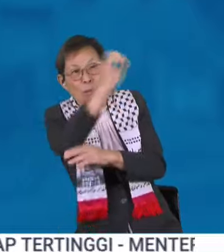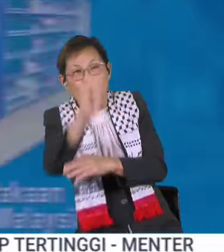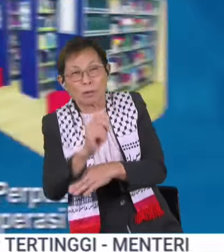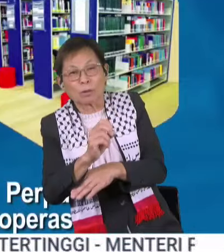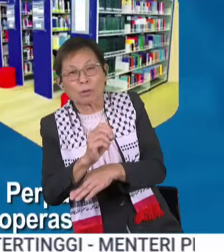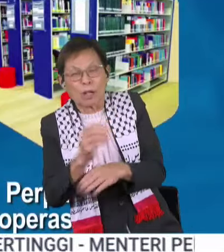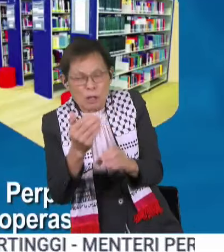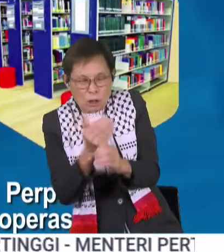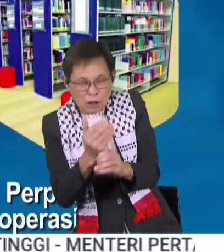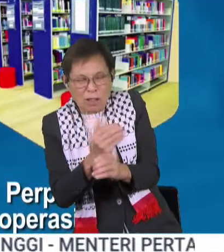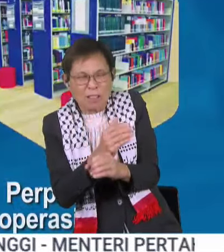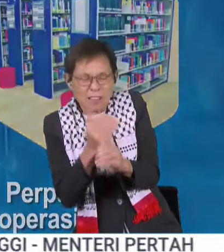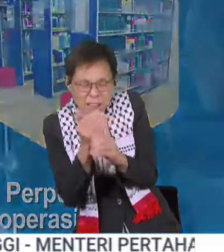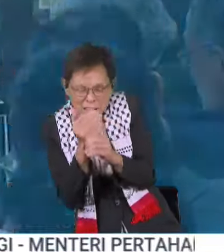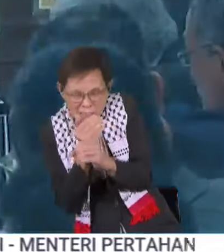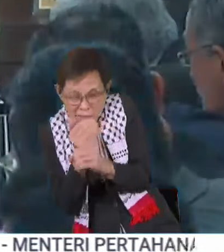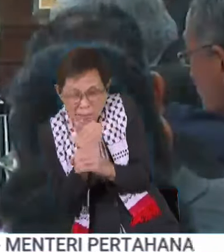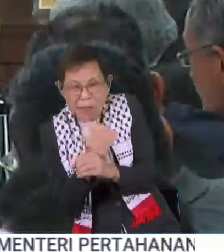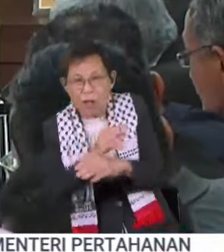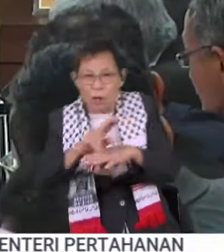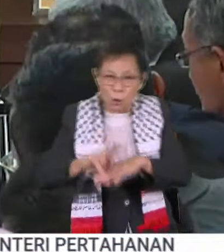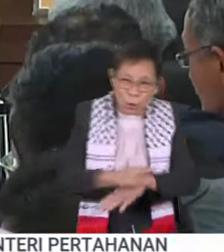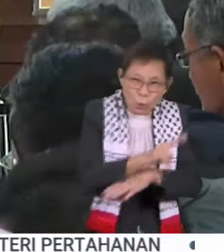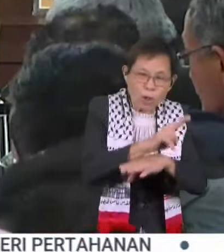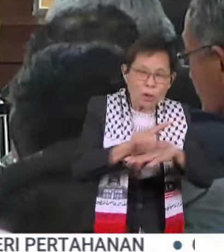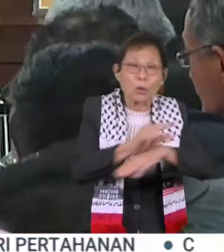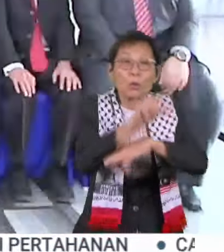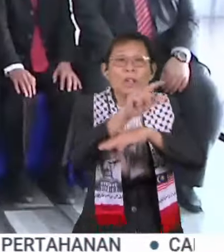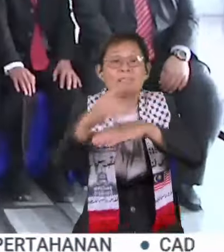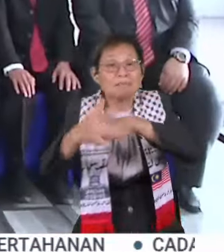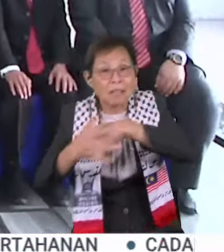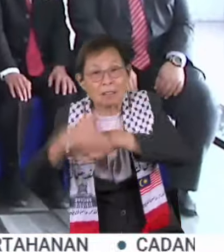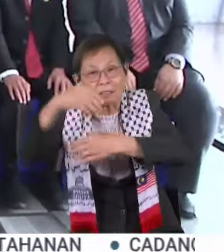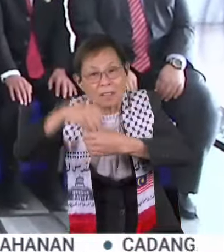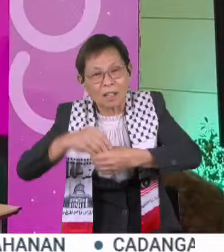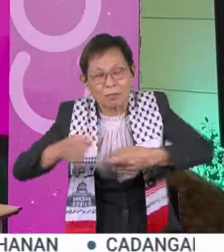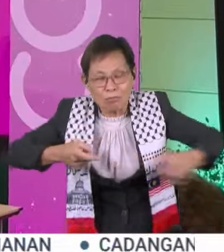koperasi bersaiz kecil dan mikro mengaplikasikan